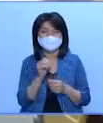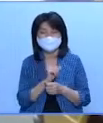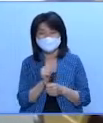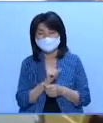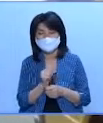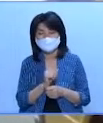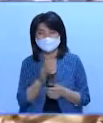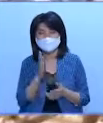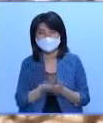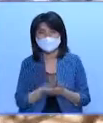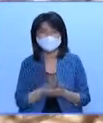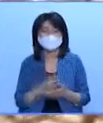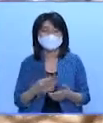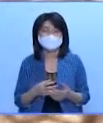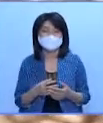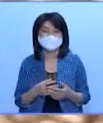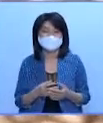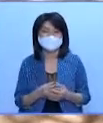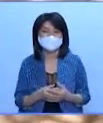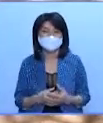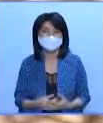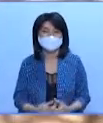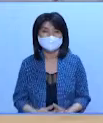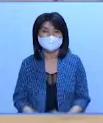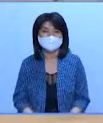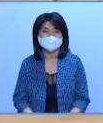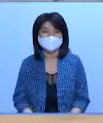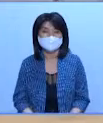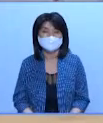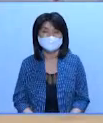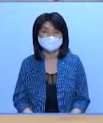70-ге жуығы облыс орталығында қызмет көрсетеді. Есенбек Санатұлы, Досымбек Тоқай, Ертіс ақпарат.